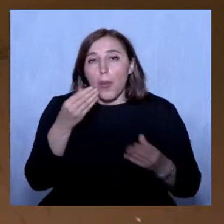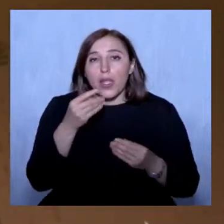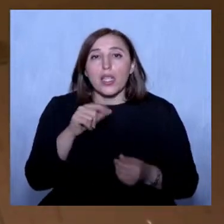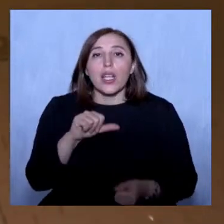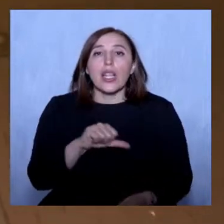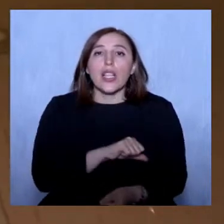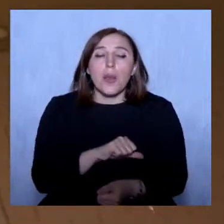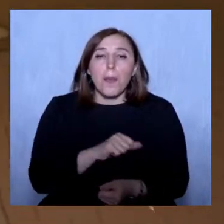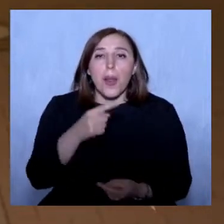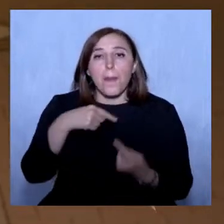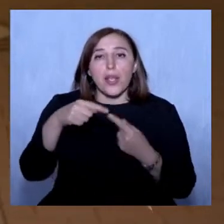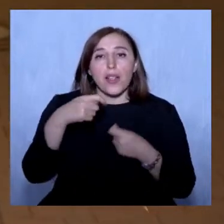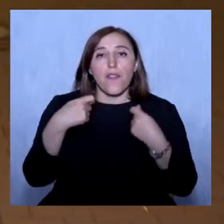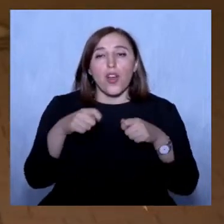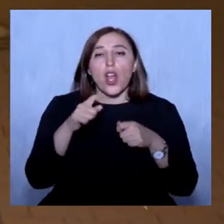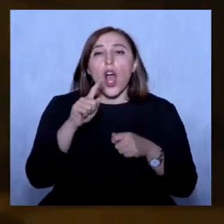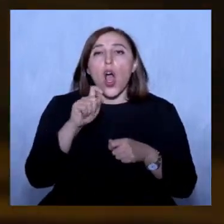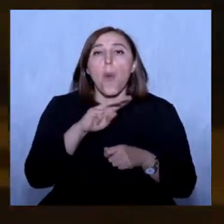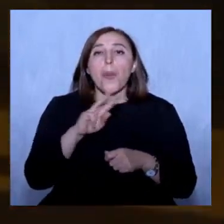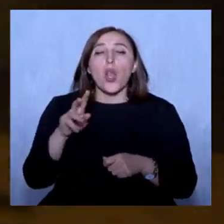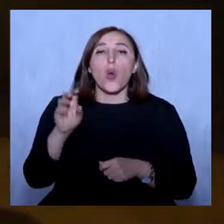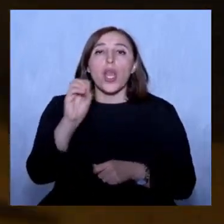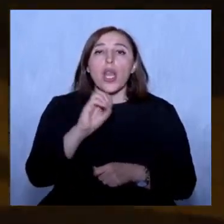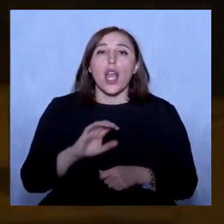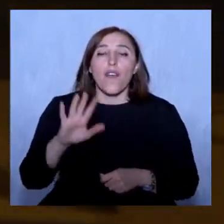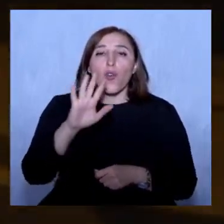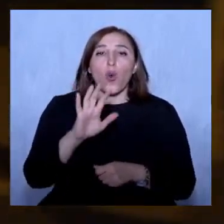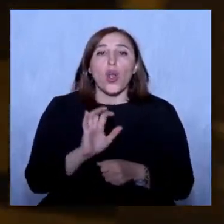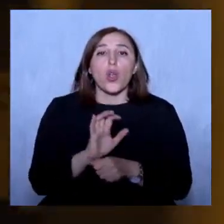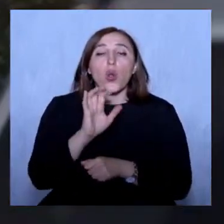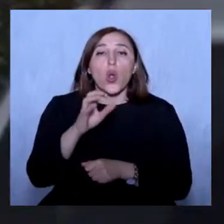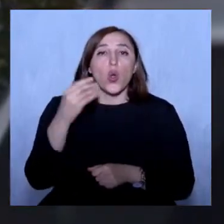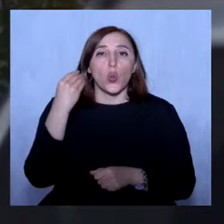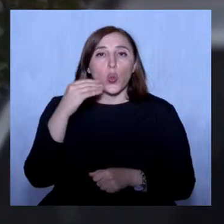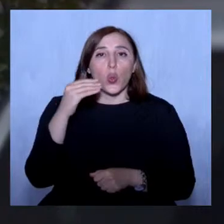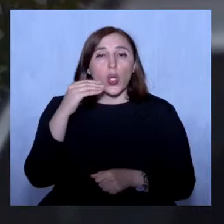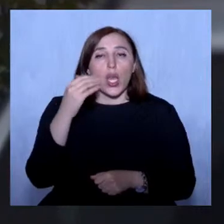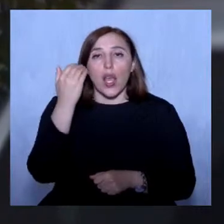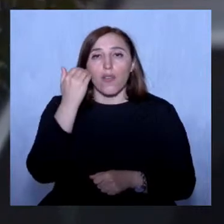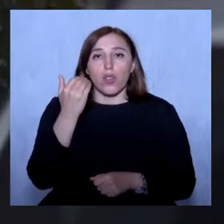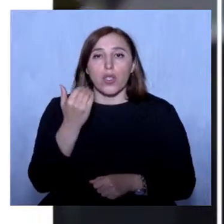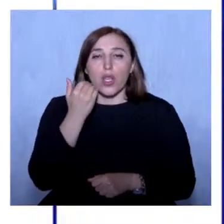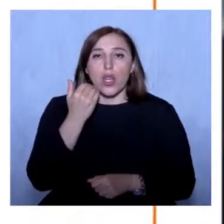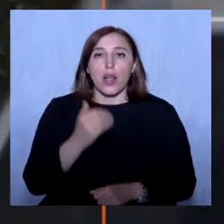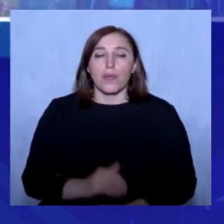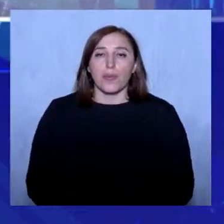թմրաբիզնեսի վաճարքից ավելիքան հարյուր միլոն եվրոյն պոխանցել թուրկյաև Սիրիա։